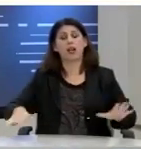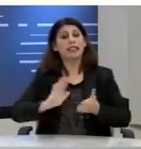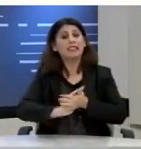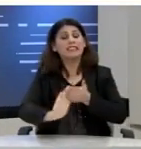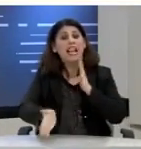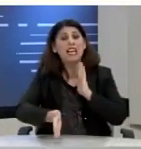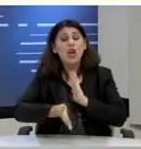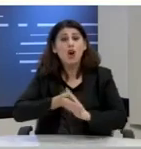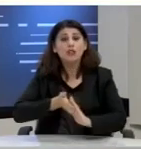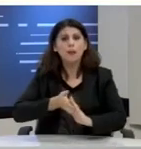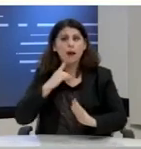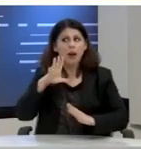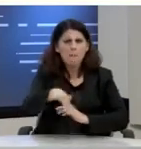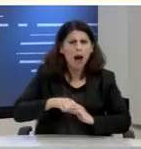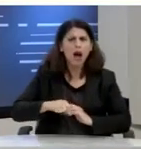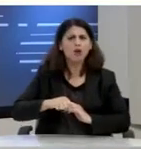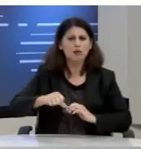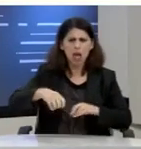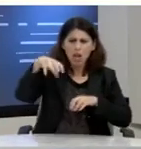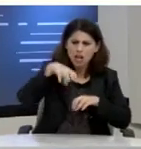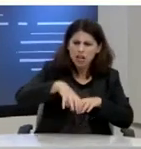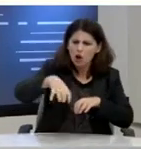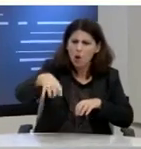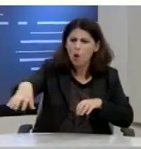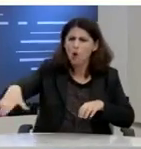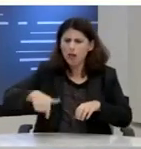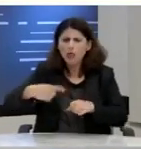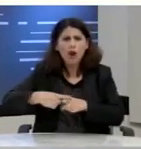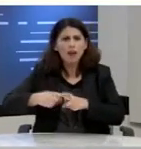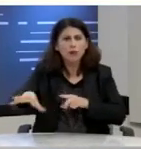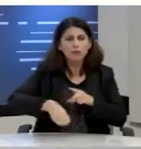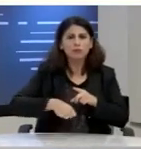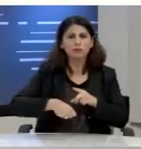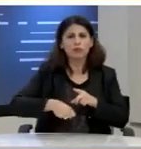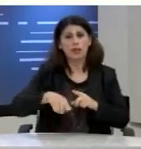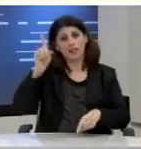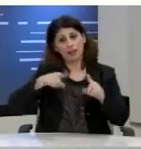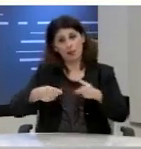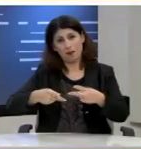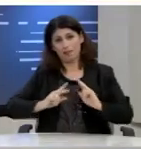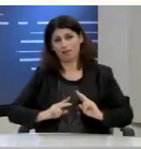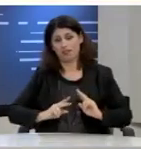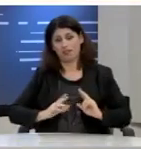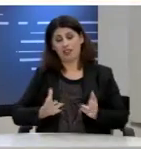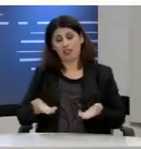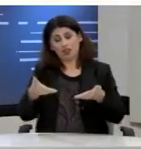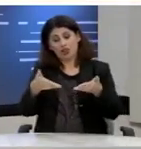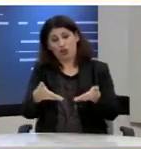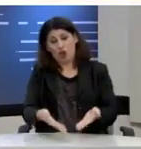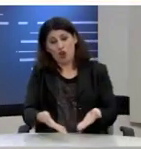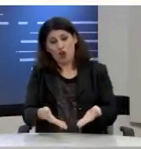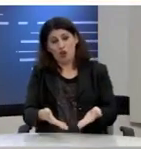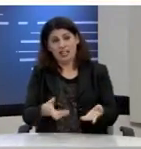αλυτρωτισμό. Αναγνωρίζουν αυτά που έπρεπε να αναγνωρίζουν από την ιστορία μας. Μου απαντάνε μερικοί. Μα τώρα οι συνθήκες σας